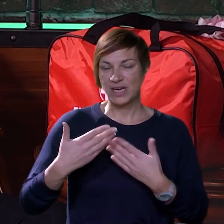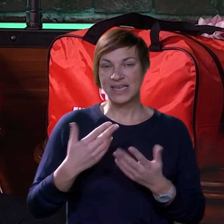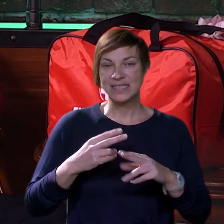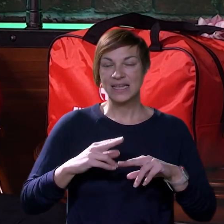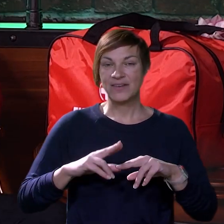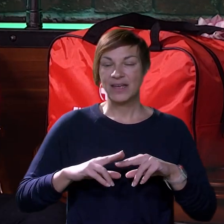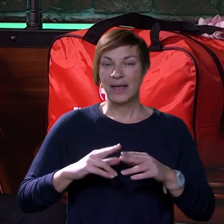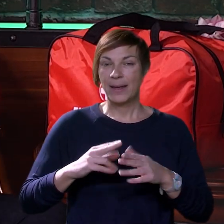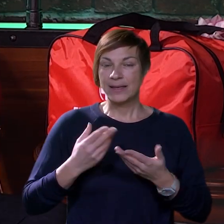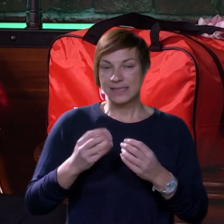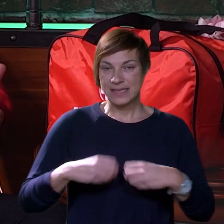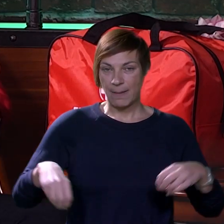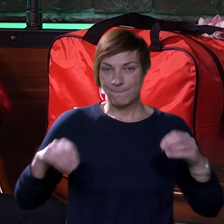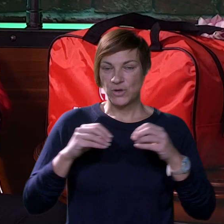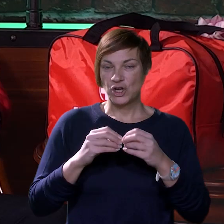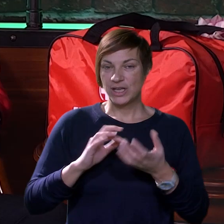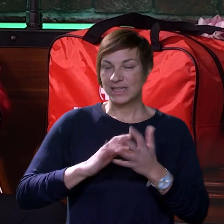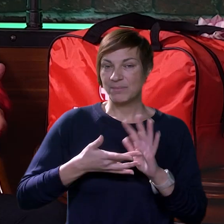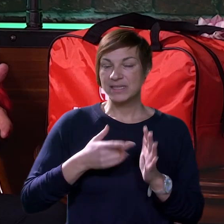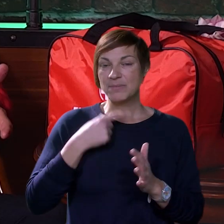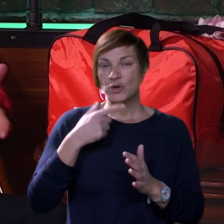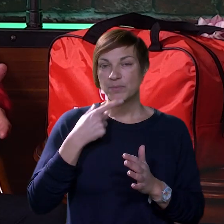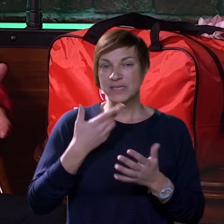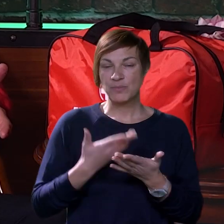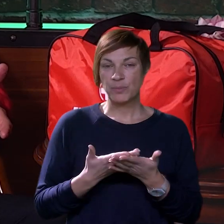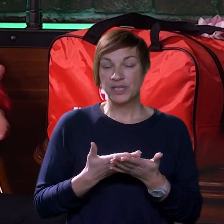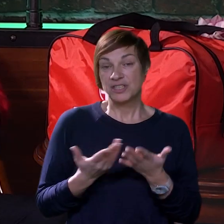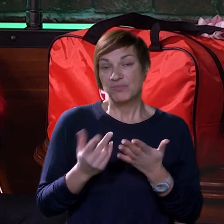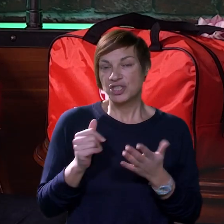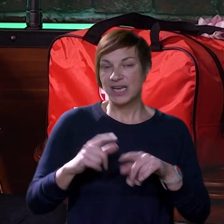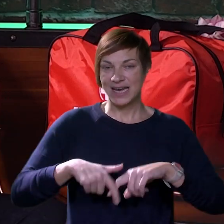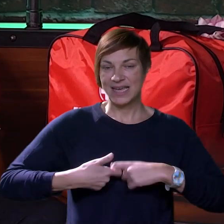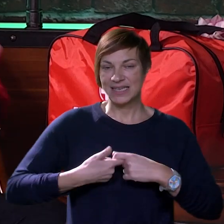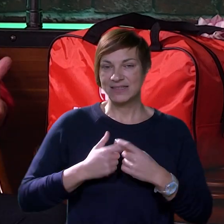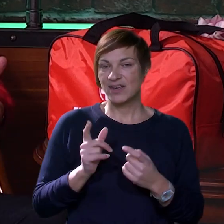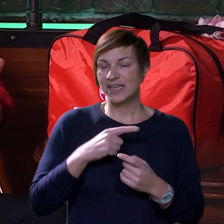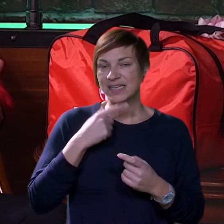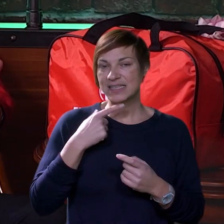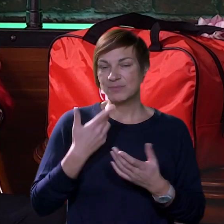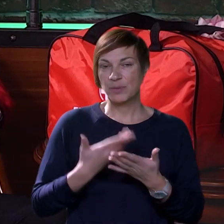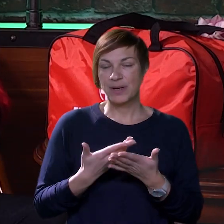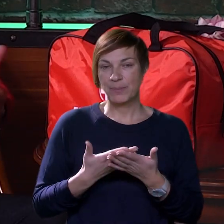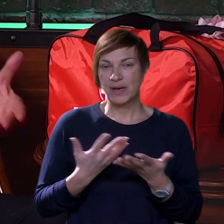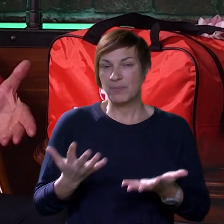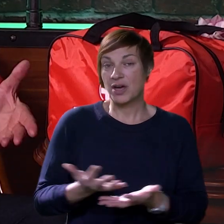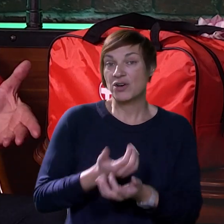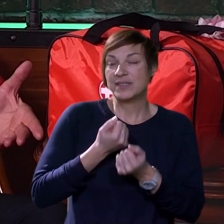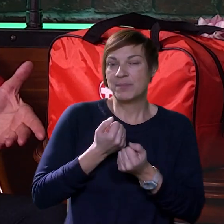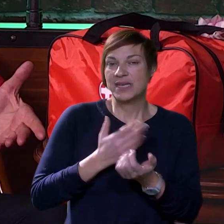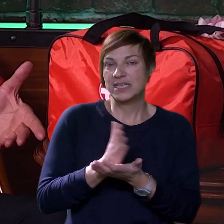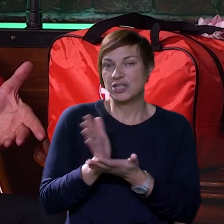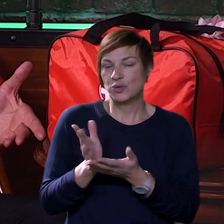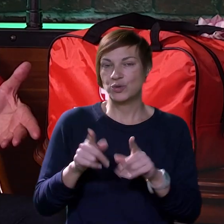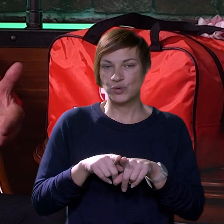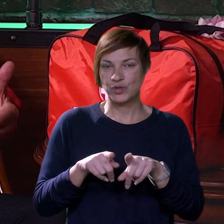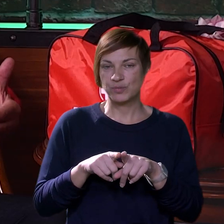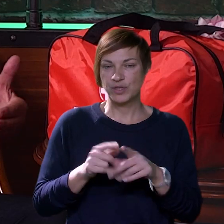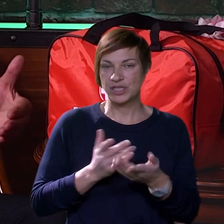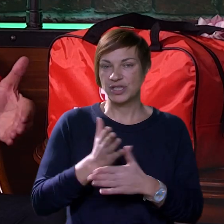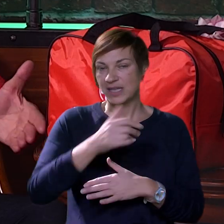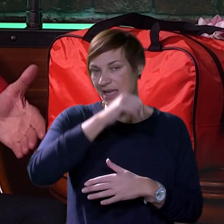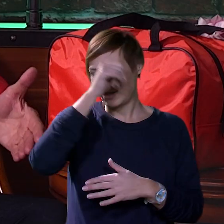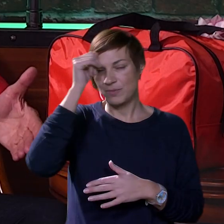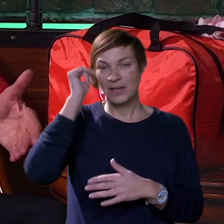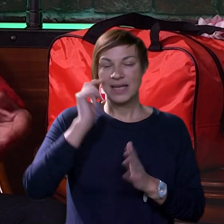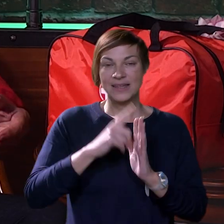nastaviti sa provedbom svih ovih projekata o kojima smo pričali. Možda neke stvari nisam ni spomenuo, evo, na primjer, kao spasilačku službu, tu smo isto